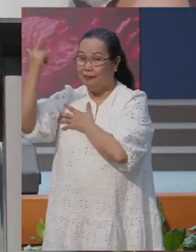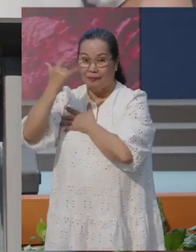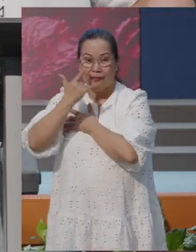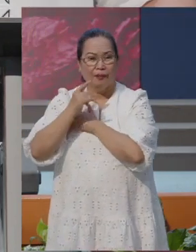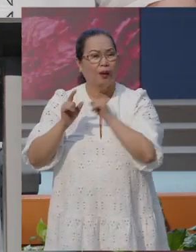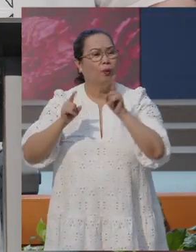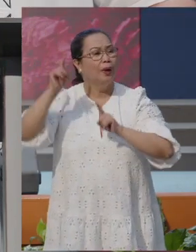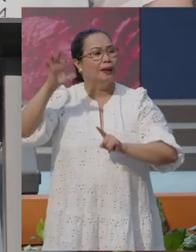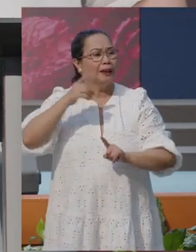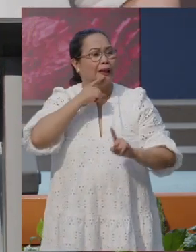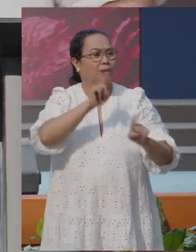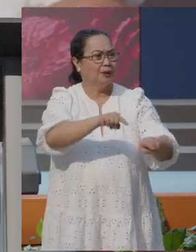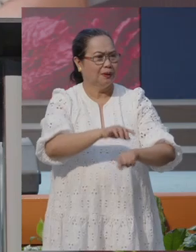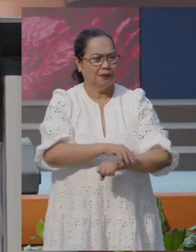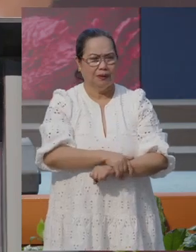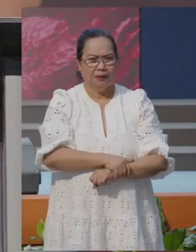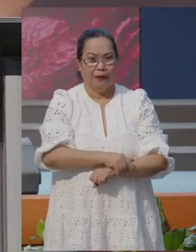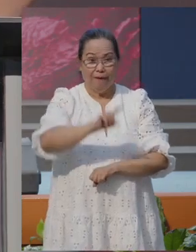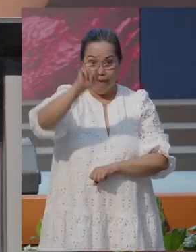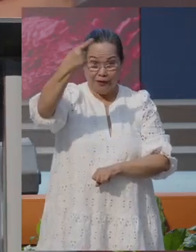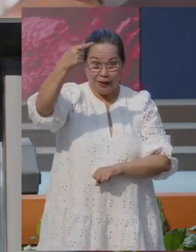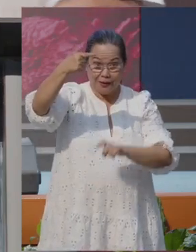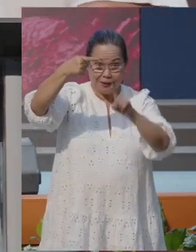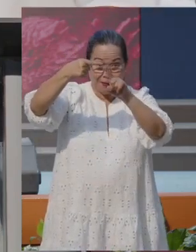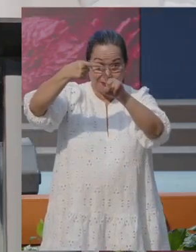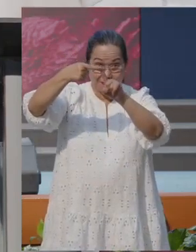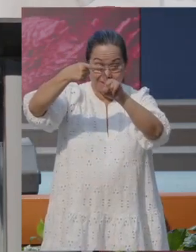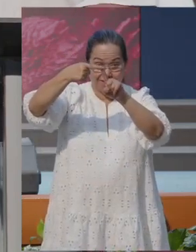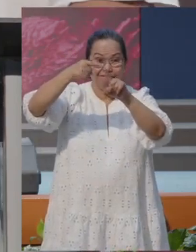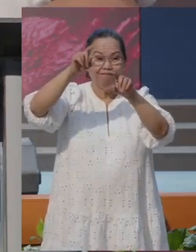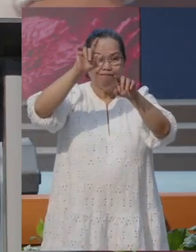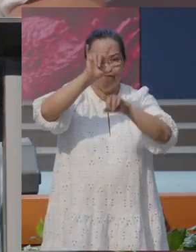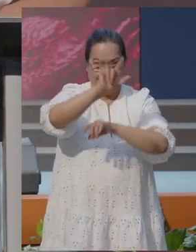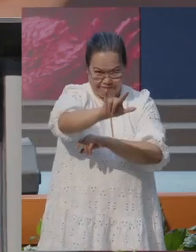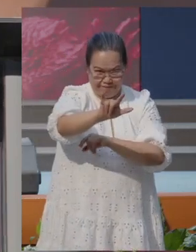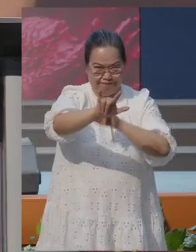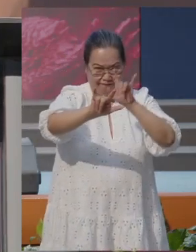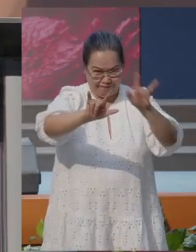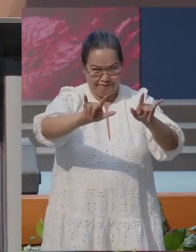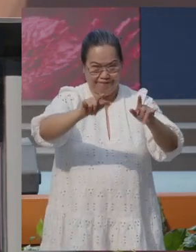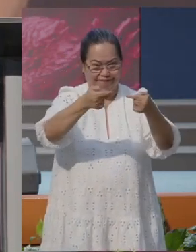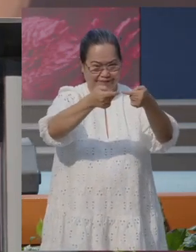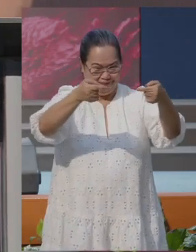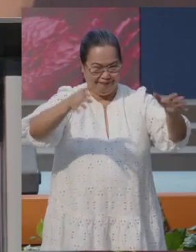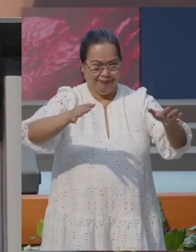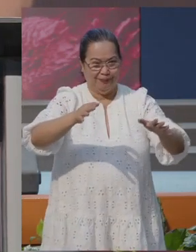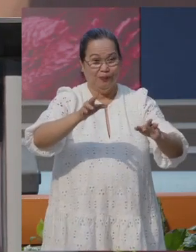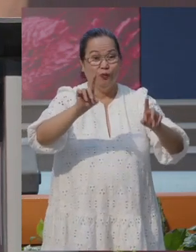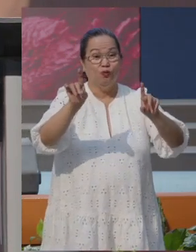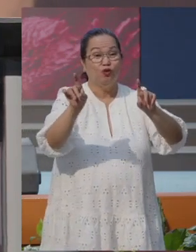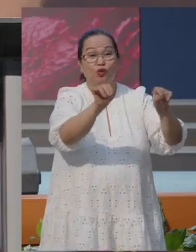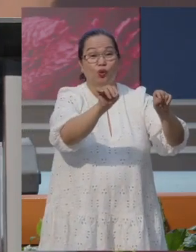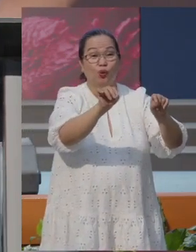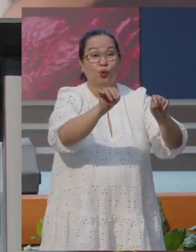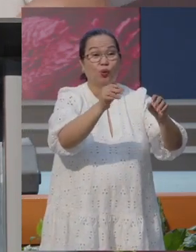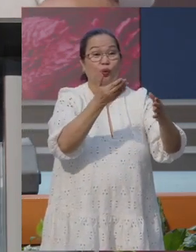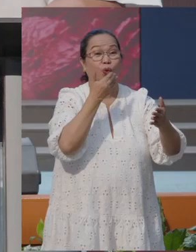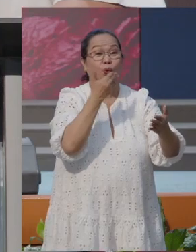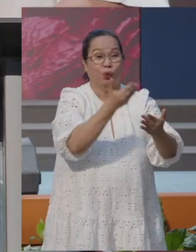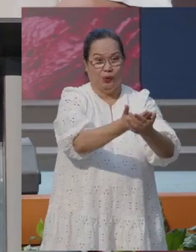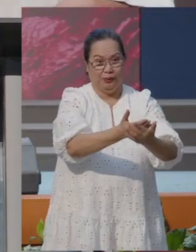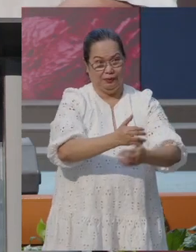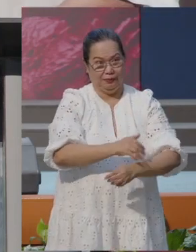inuutos ng Panginoon? So yung una, proactive. Love your enemies. Do good. No? Proactive.